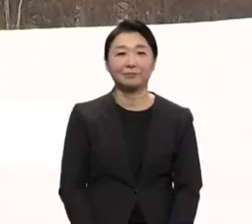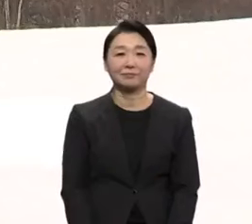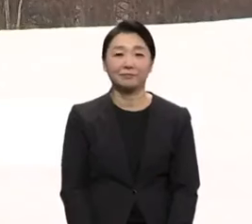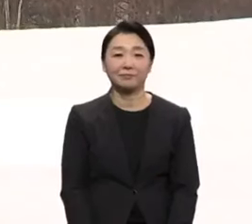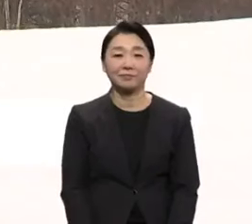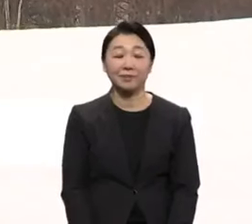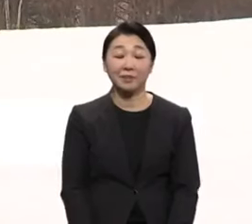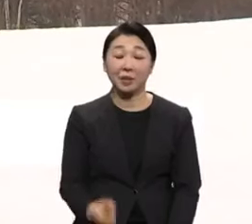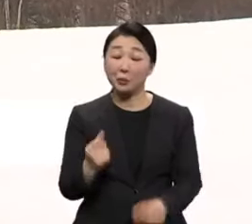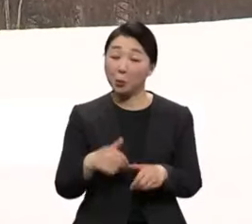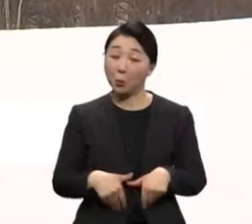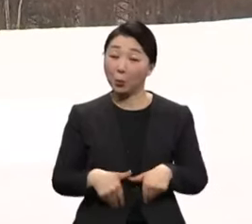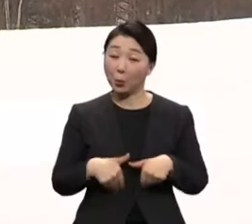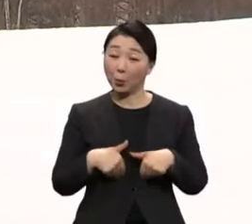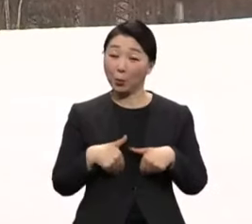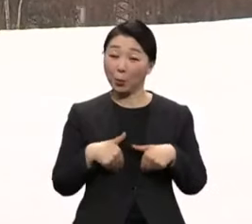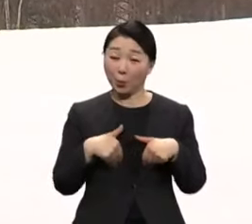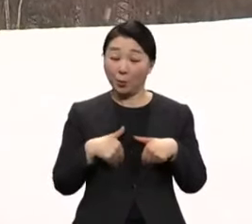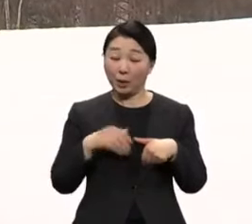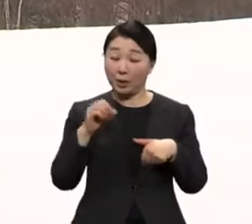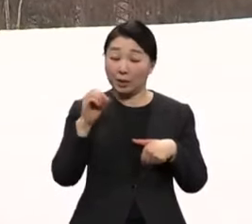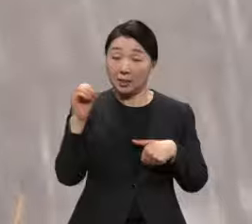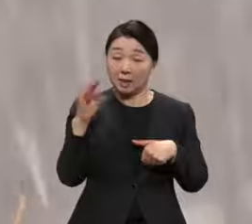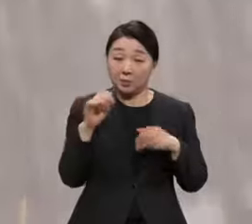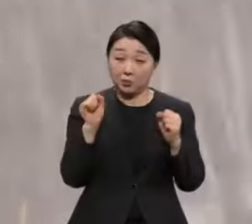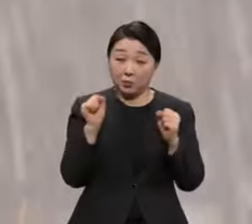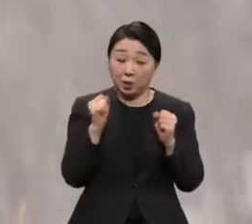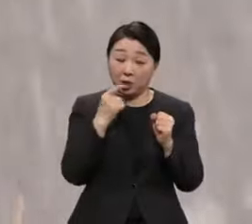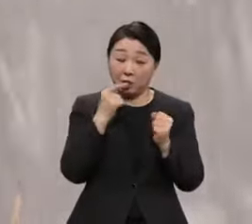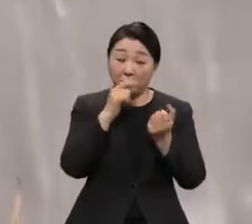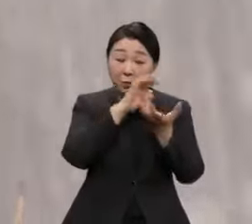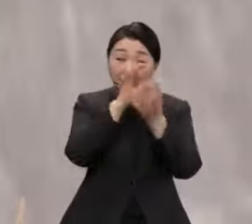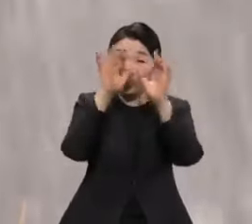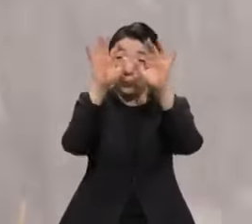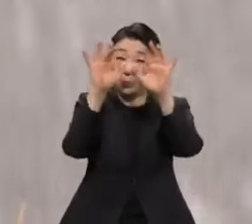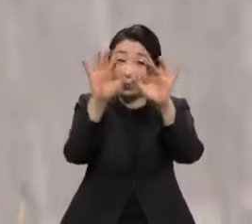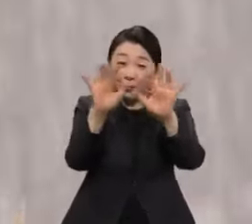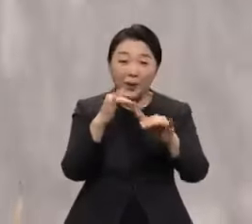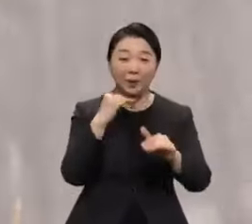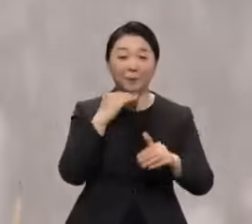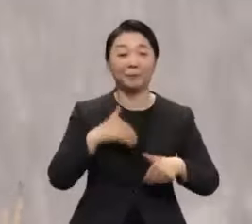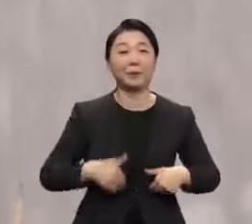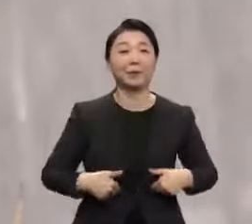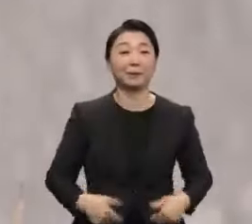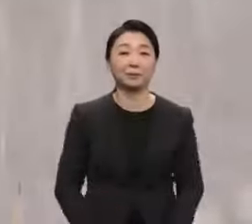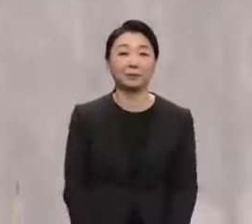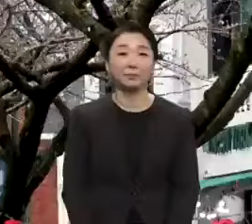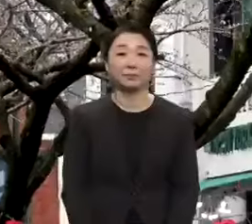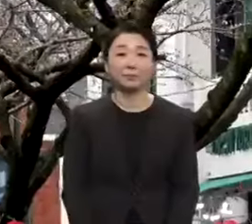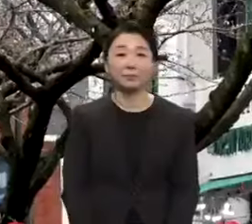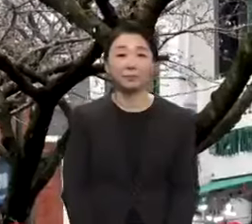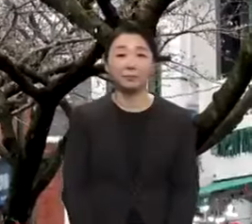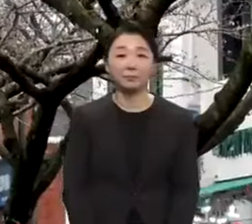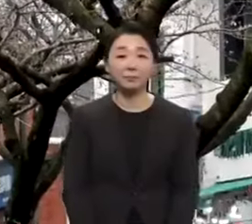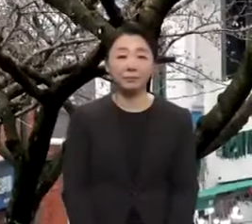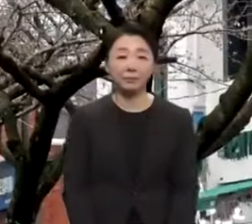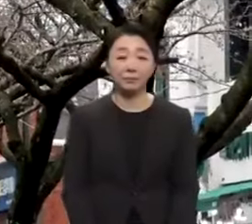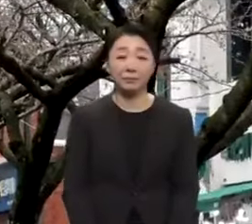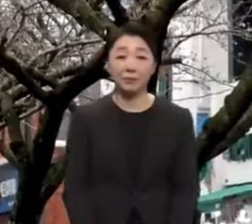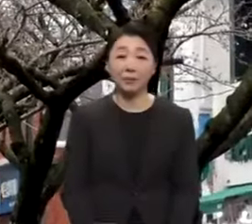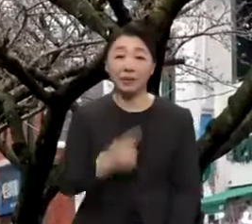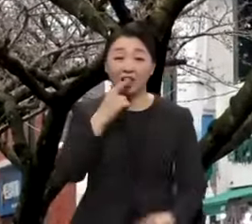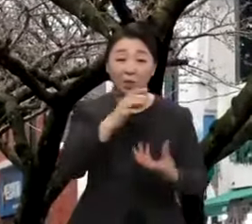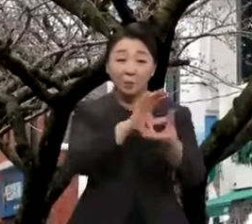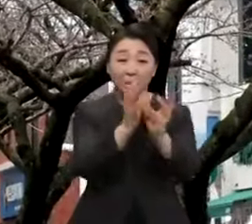잠시 따뜻했던 날씨가 급변하면서 벚꽃이 만발하기는 시간이 더 걸리겠습니다 벚꽃 명소인